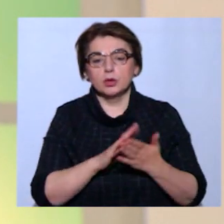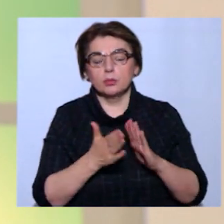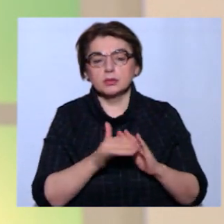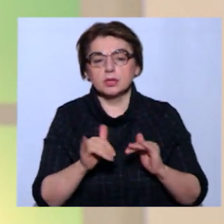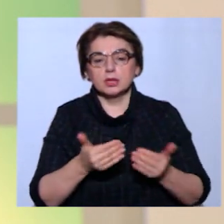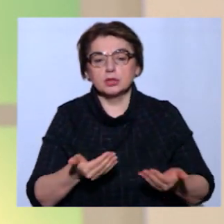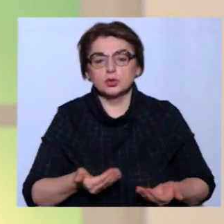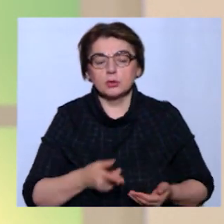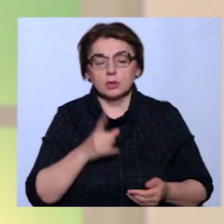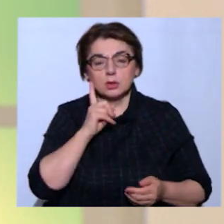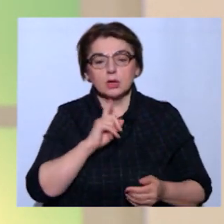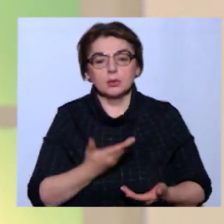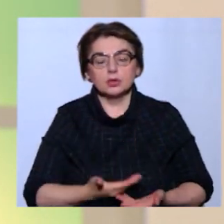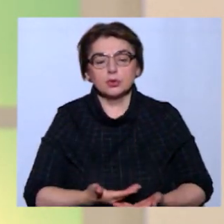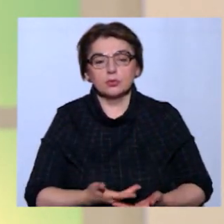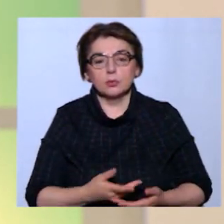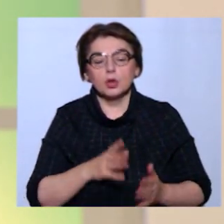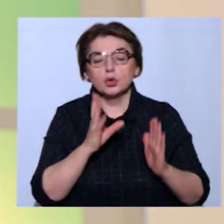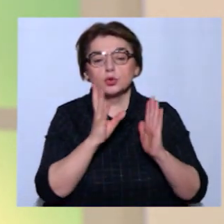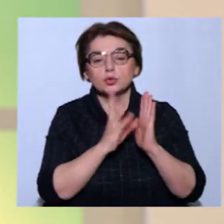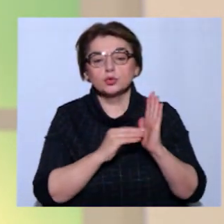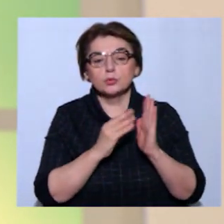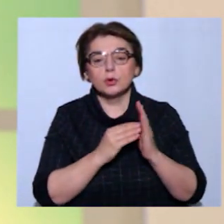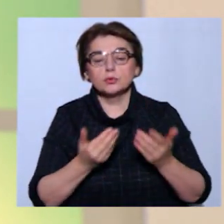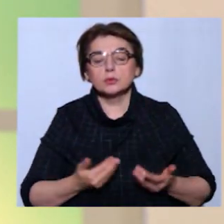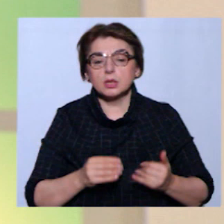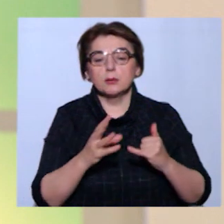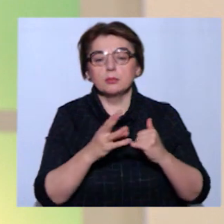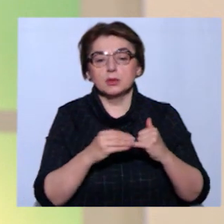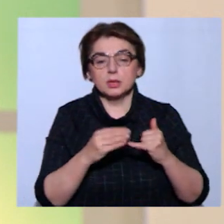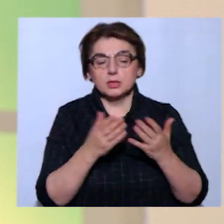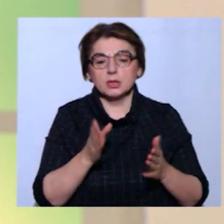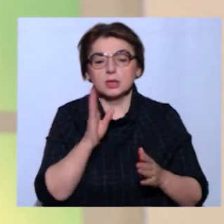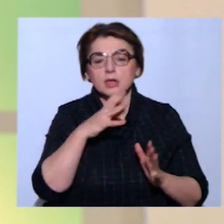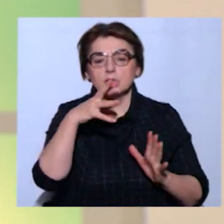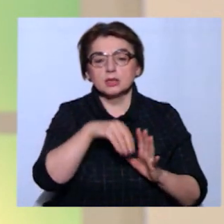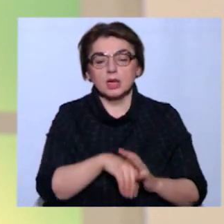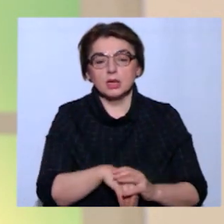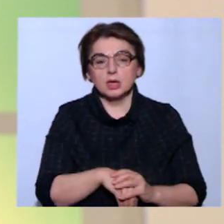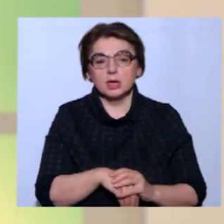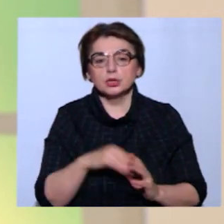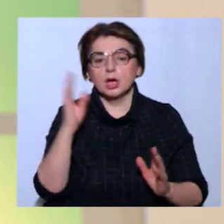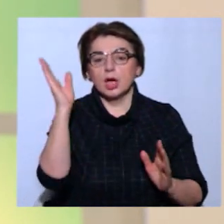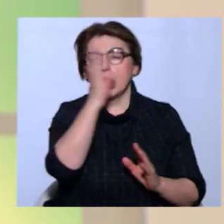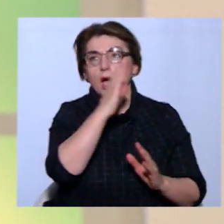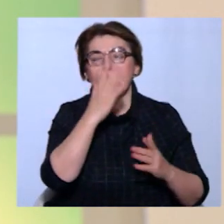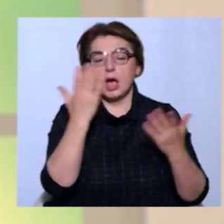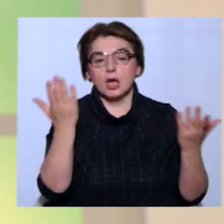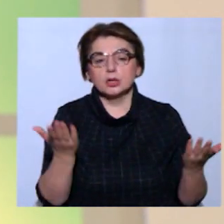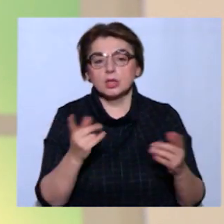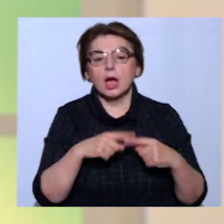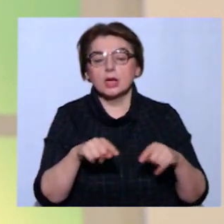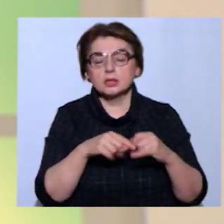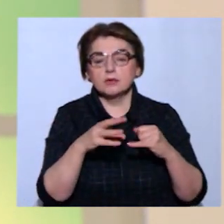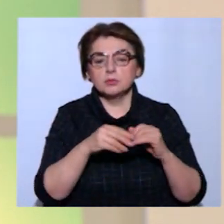გარემოს, სადაც უწევთ ცხოვრება. ძუძუმწოვრები ბინადრობენ ხმელეთზე, წყალში, ჰაერშიც და